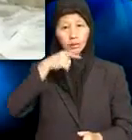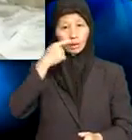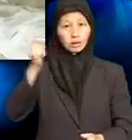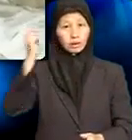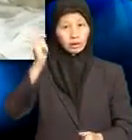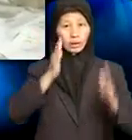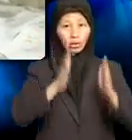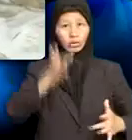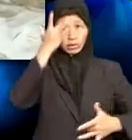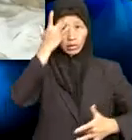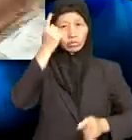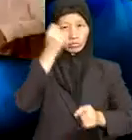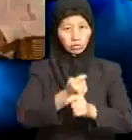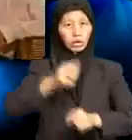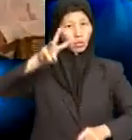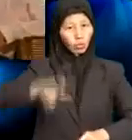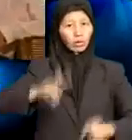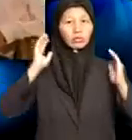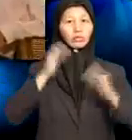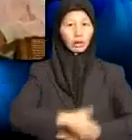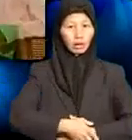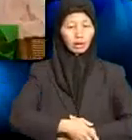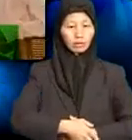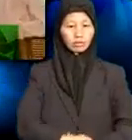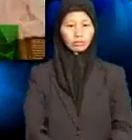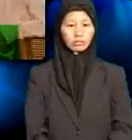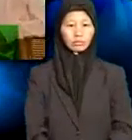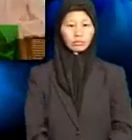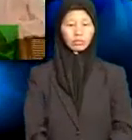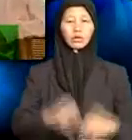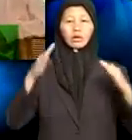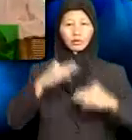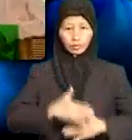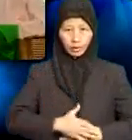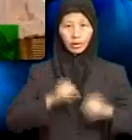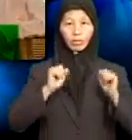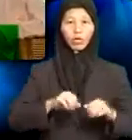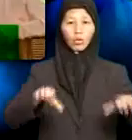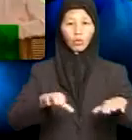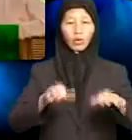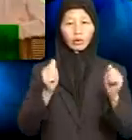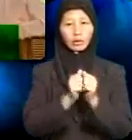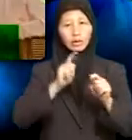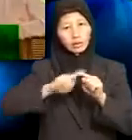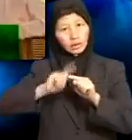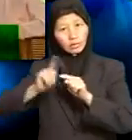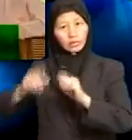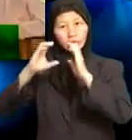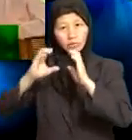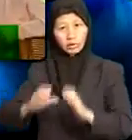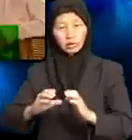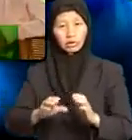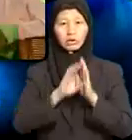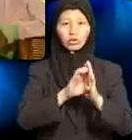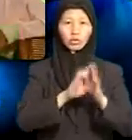wajib menunaikan sembahyang. Secara umumnya, sembahyang boleh dilakukan dengan berbagai-bagai cara, iaitu